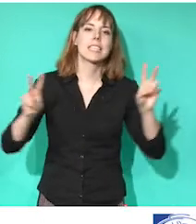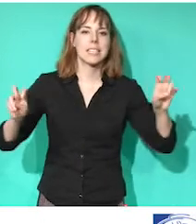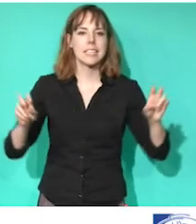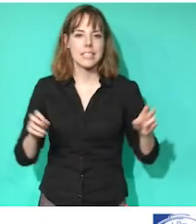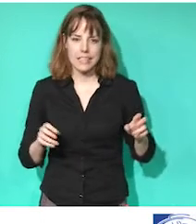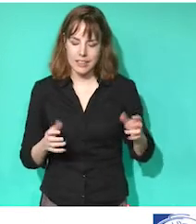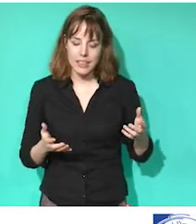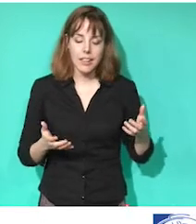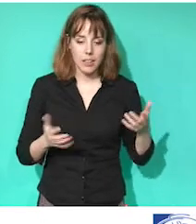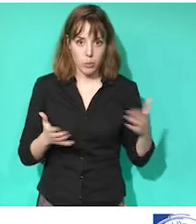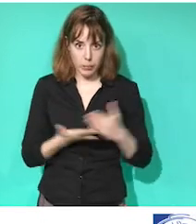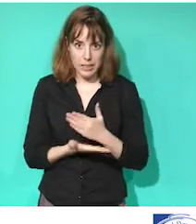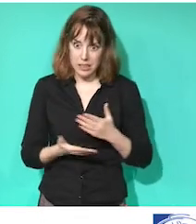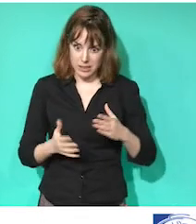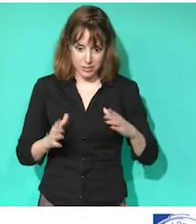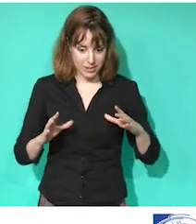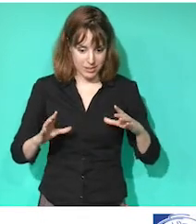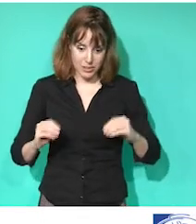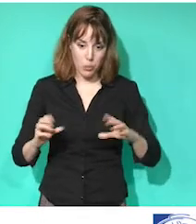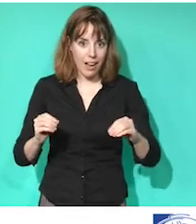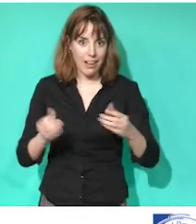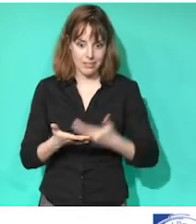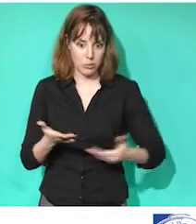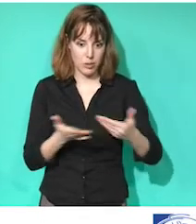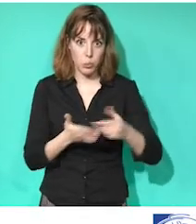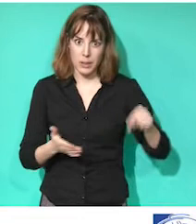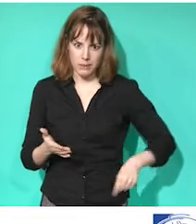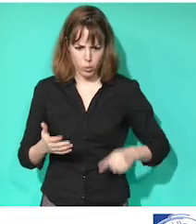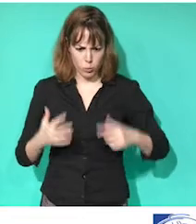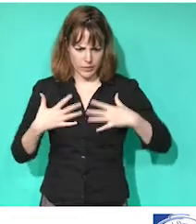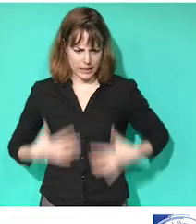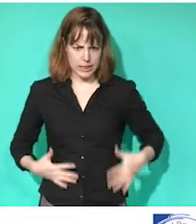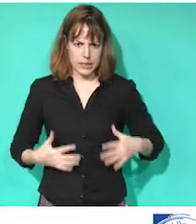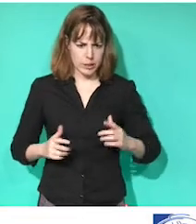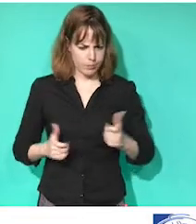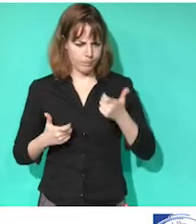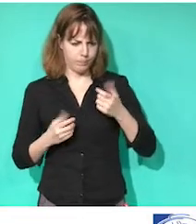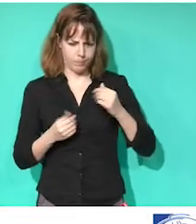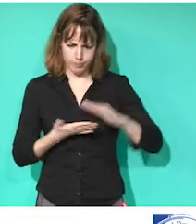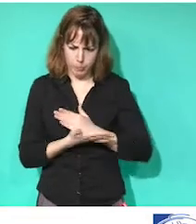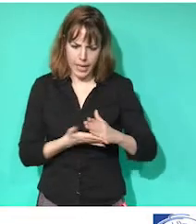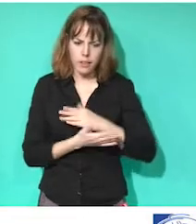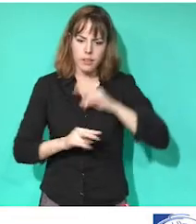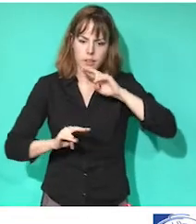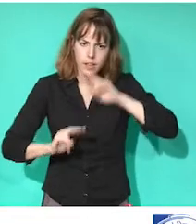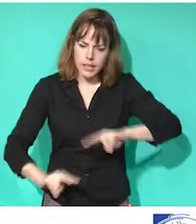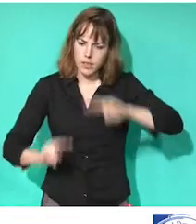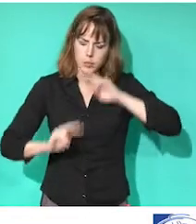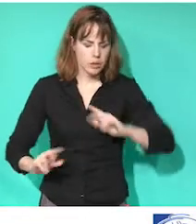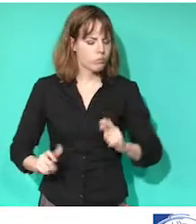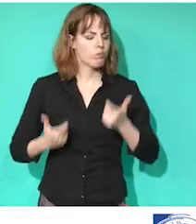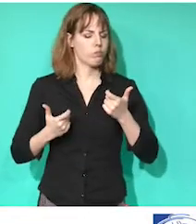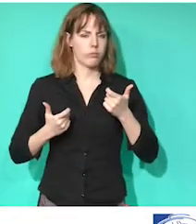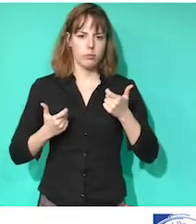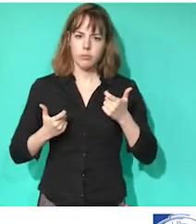a eu vraiment des mises en situation, c'est-à-dire se préparer physiquement, préparer aussi sa respiration, se positionner